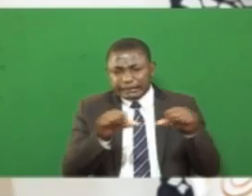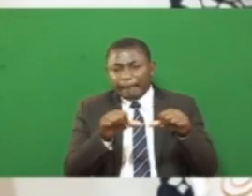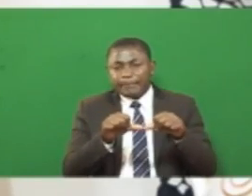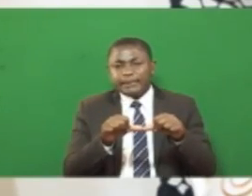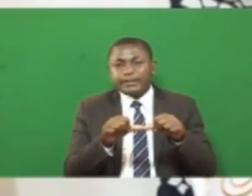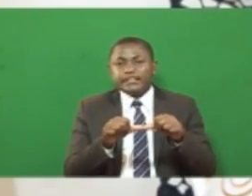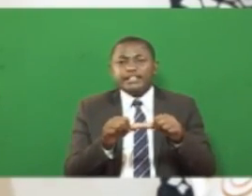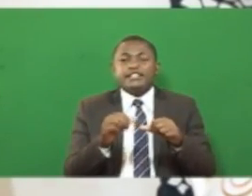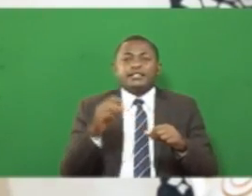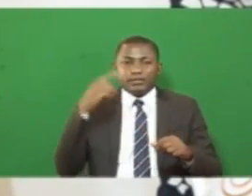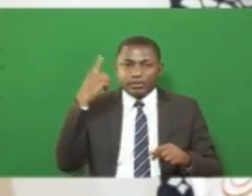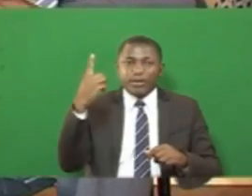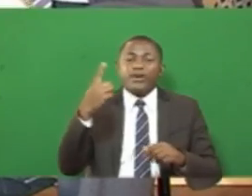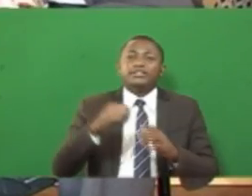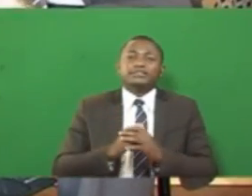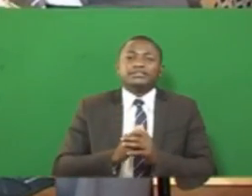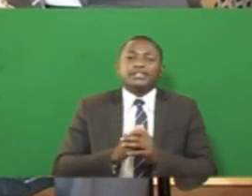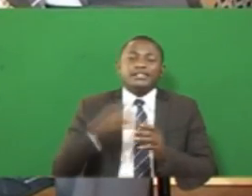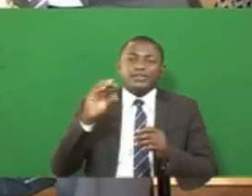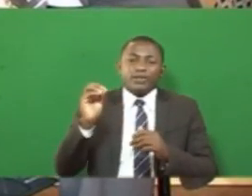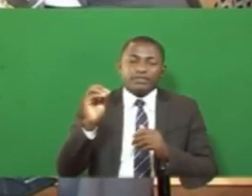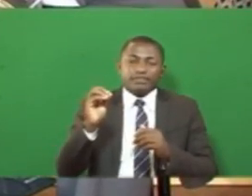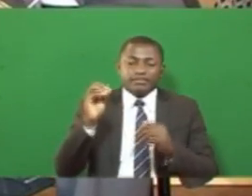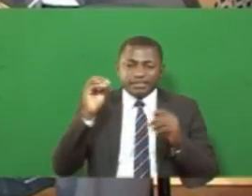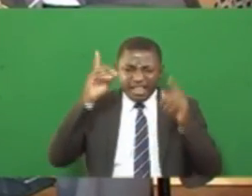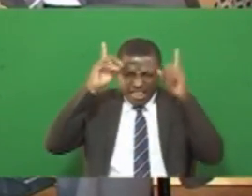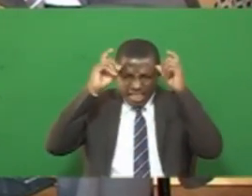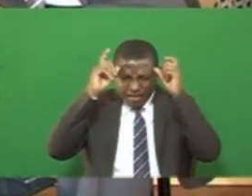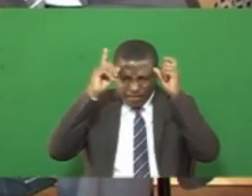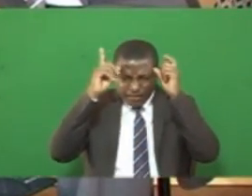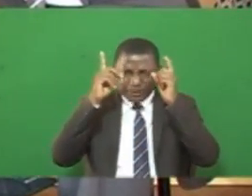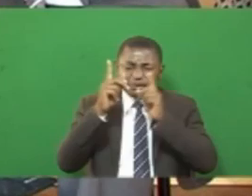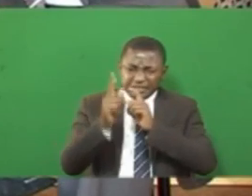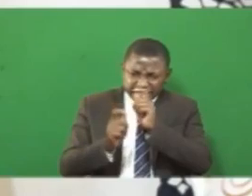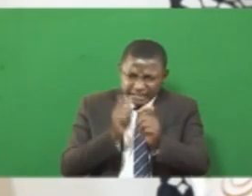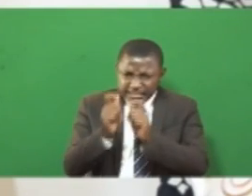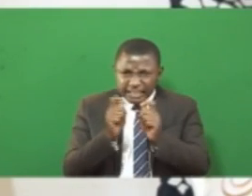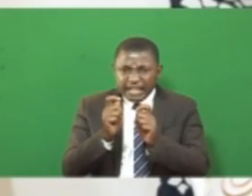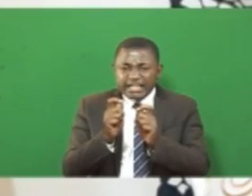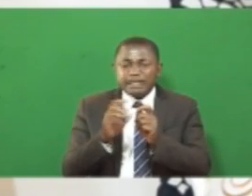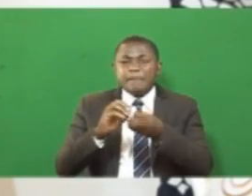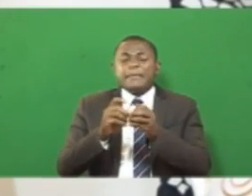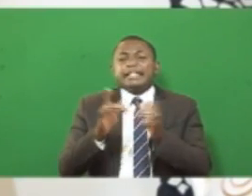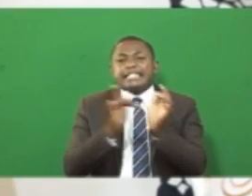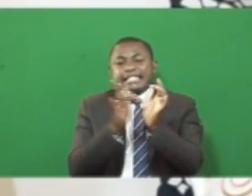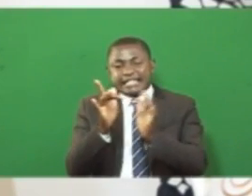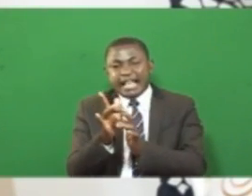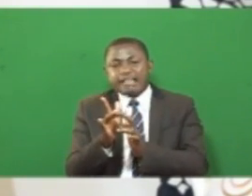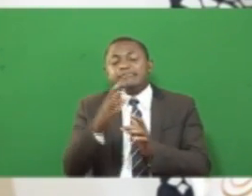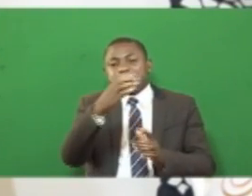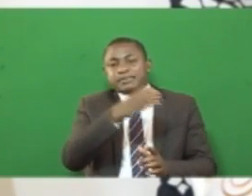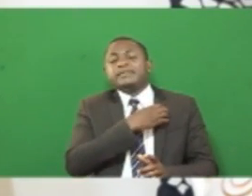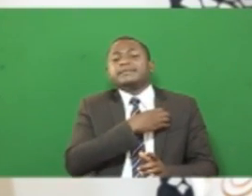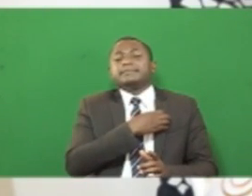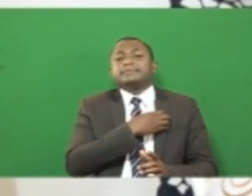ndi Satani ari kuedza Jesu. Yes. Pa temptation. Ehe. Saka aenda zvinhu zvandoda kuti mungobata apa